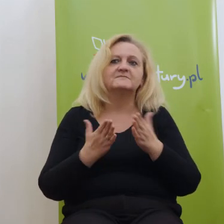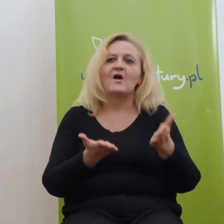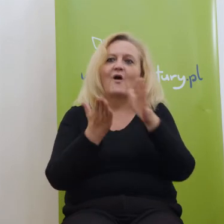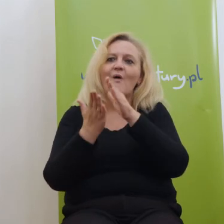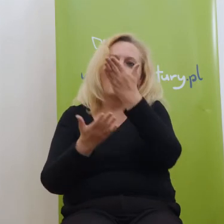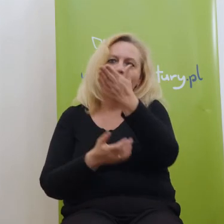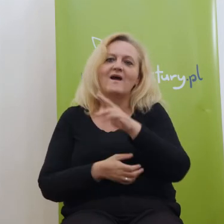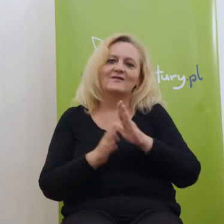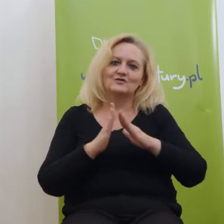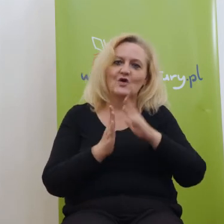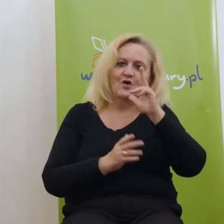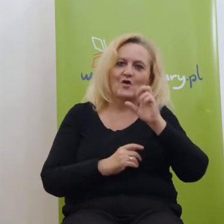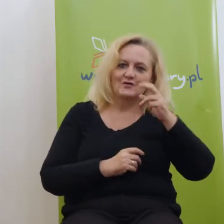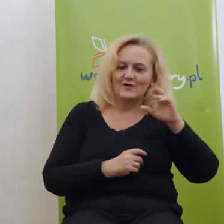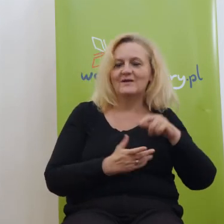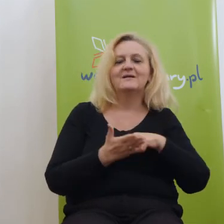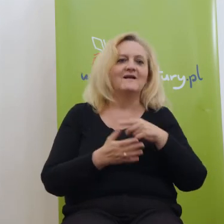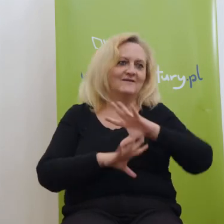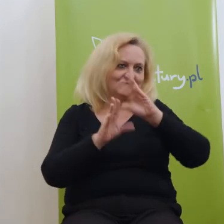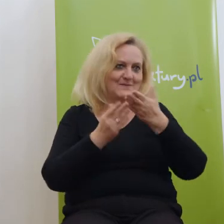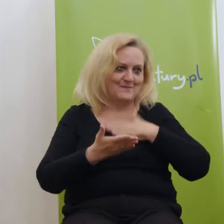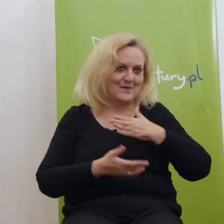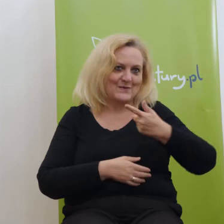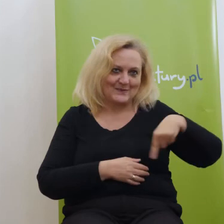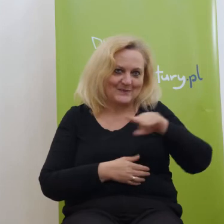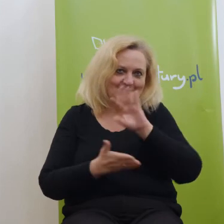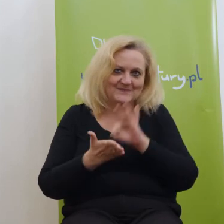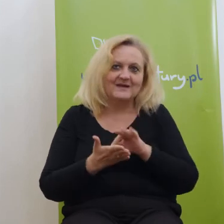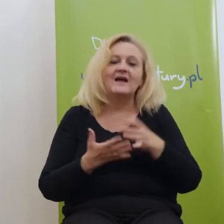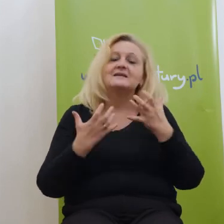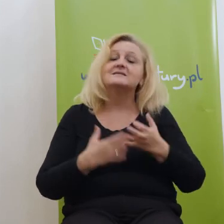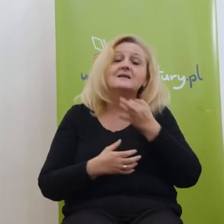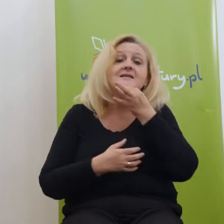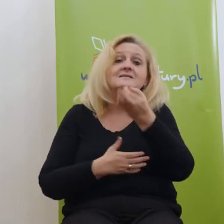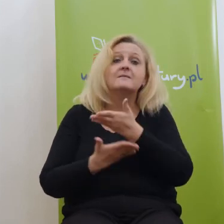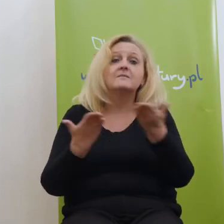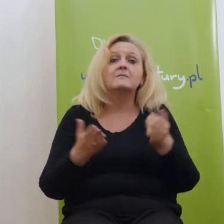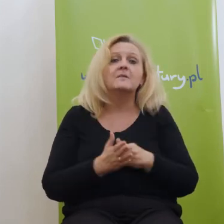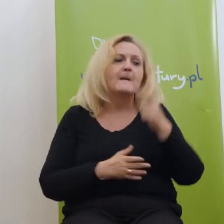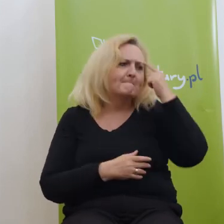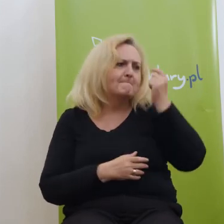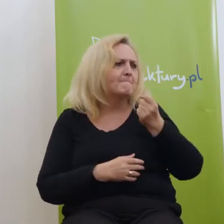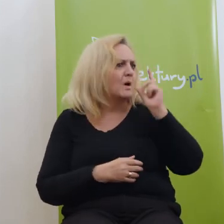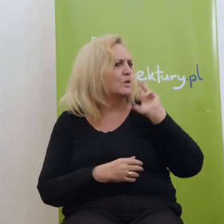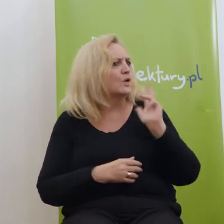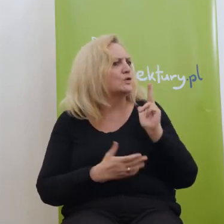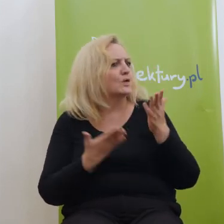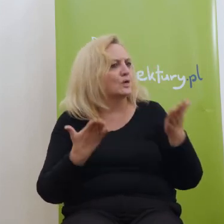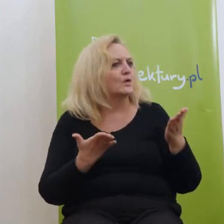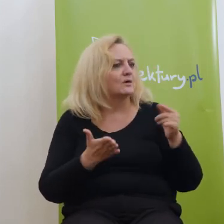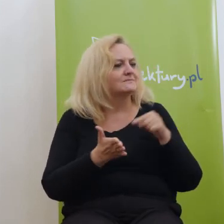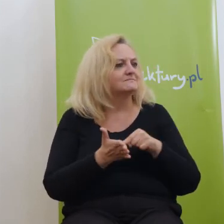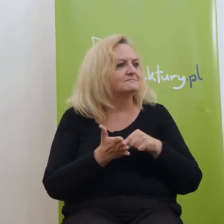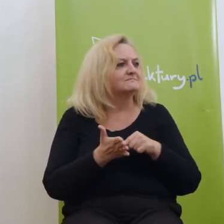Konkola, która chyba wszystkim się podoba. Chciałam zapytać, czyj to był pomysł, bo ja rozumiem, że zleca